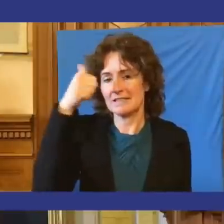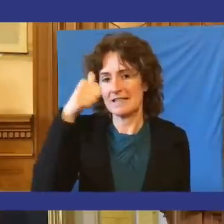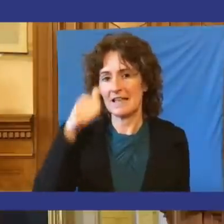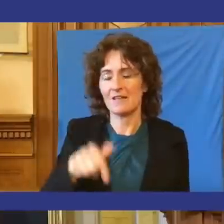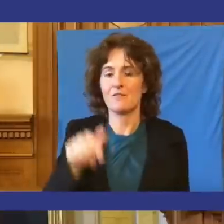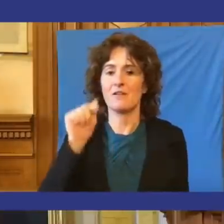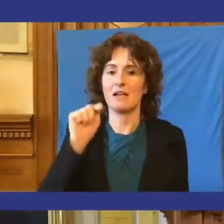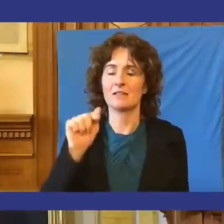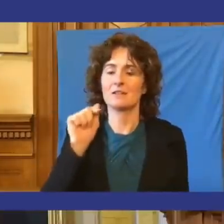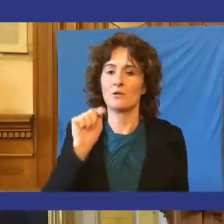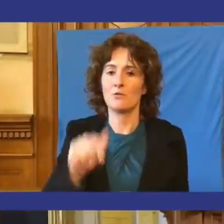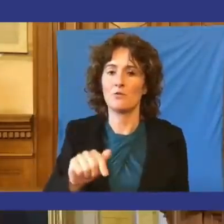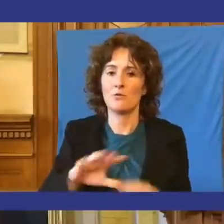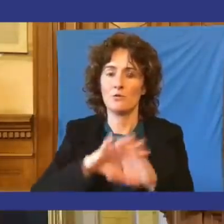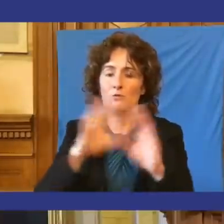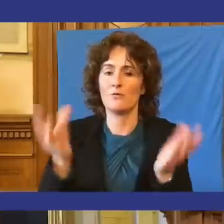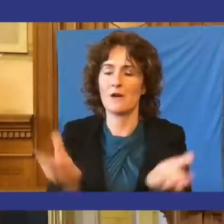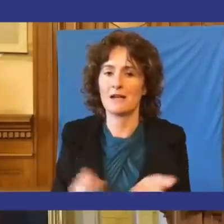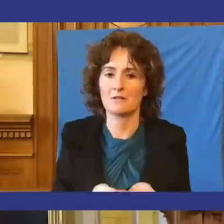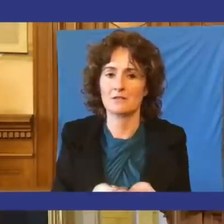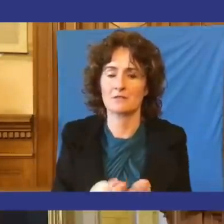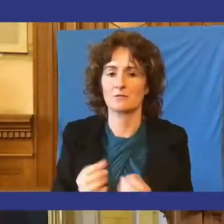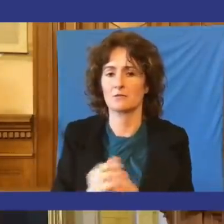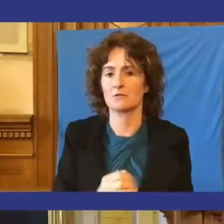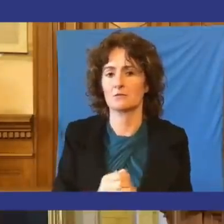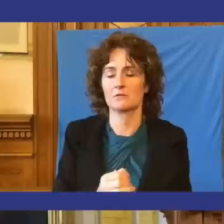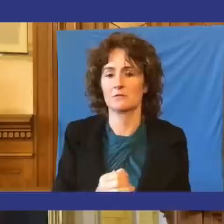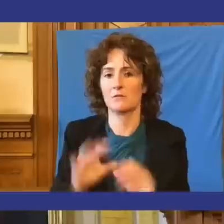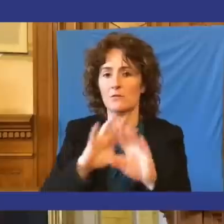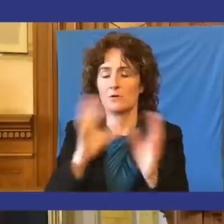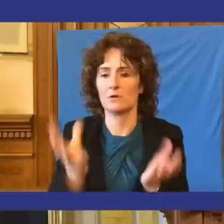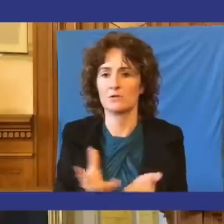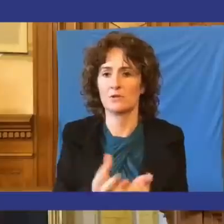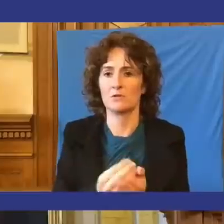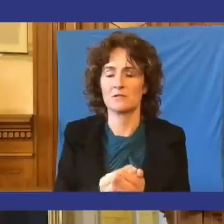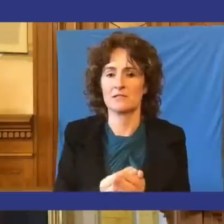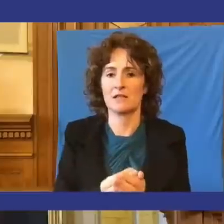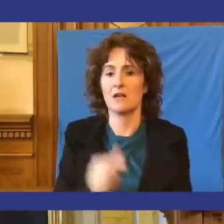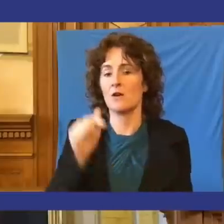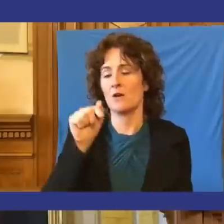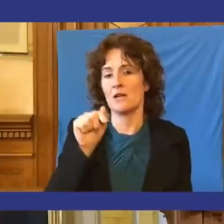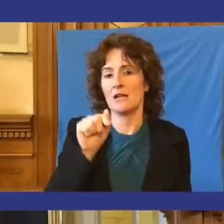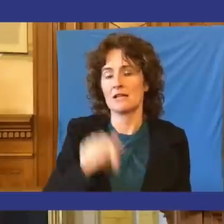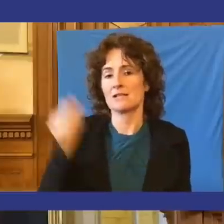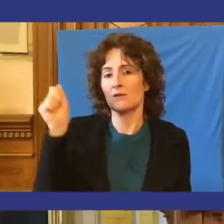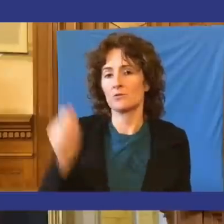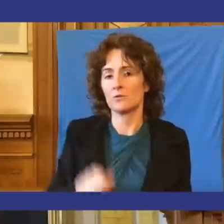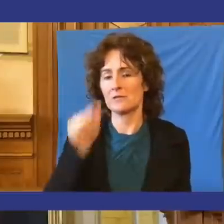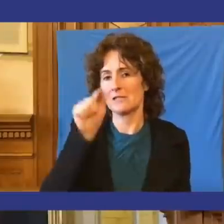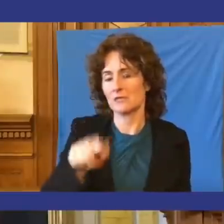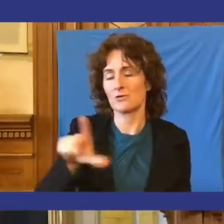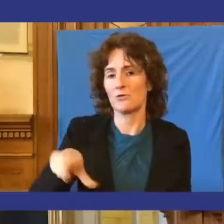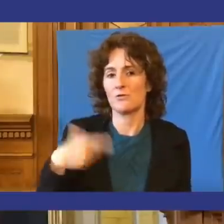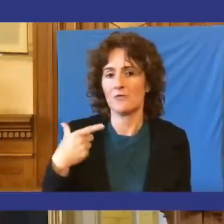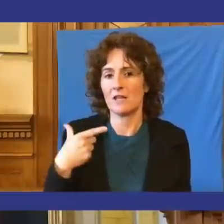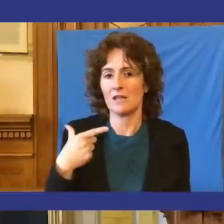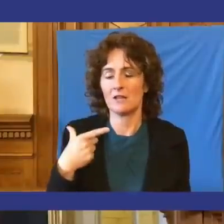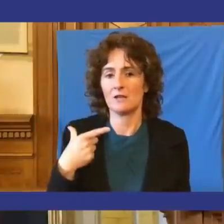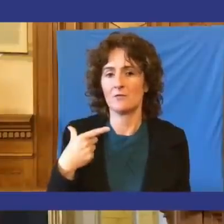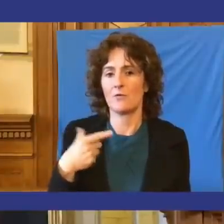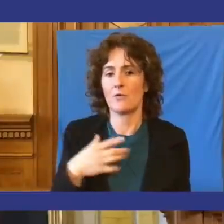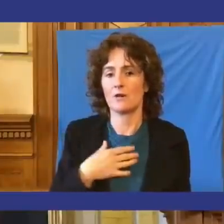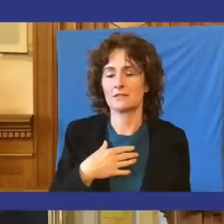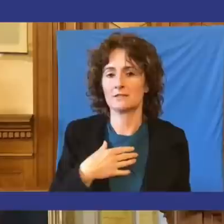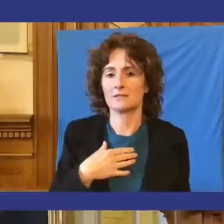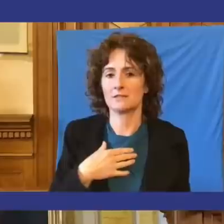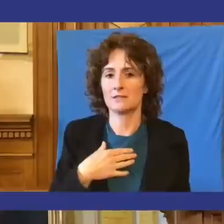tanárnőt tette ki, egyébként nem tette ki ráadásul, mert póttag lett, az az ő döntése volt. Tehát én ebben nem szólok bele. Jó? Én csak azt mondtam, hogy